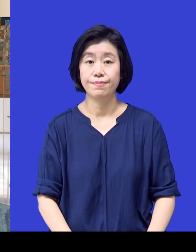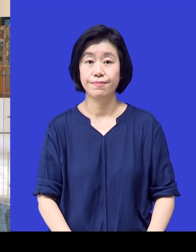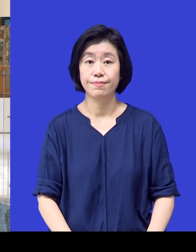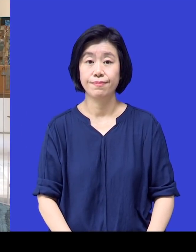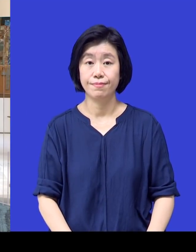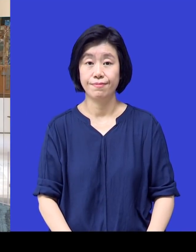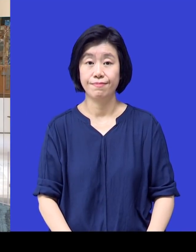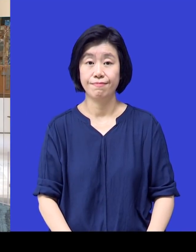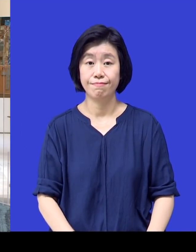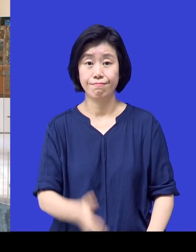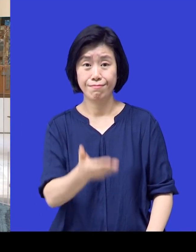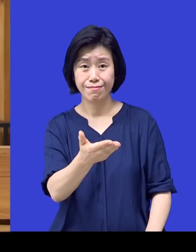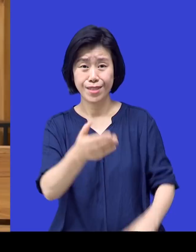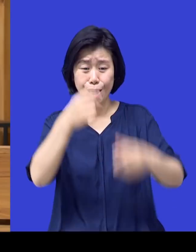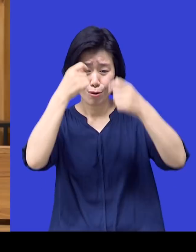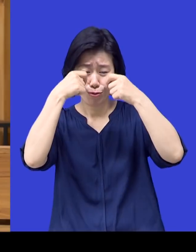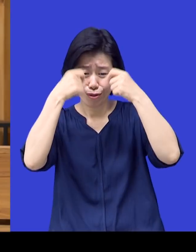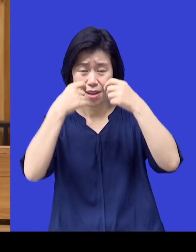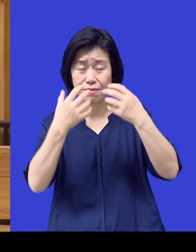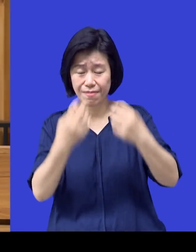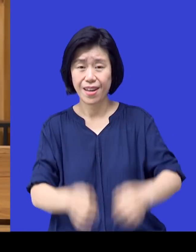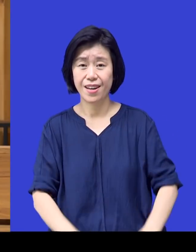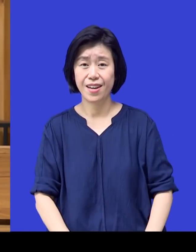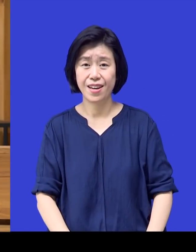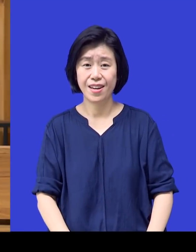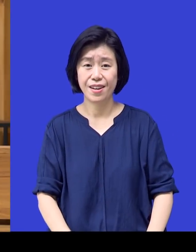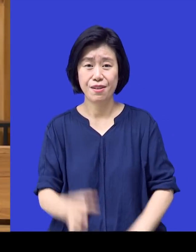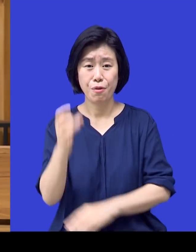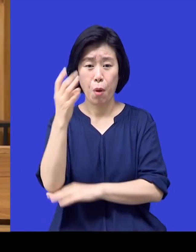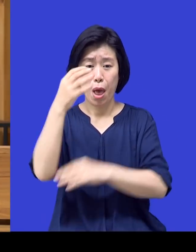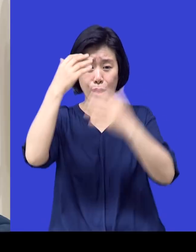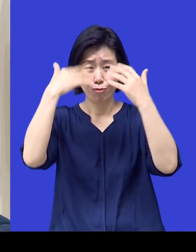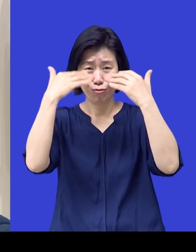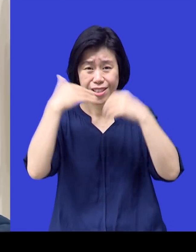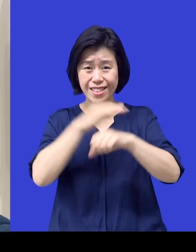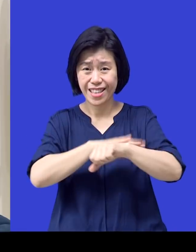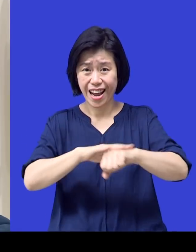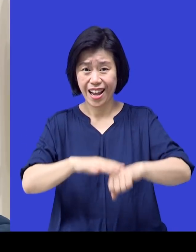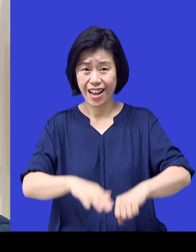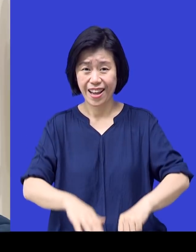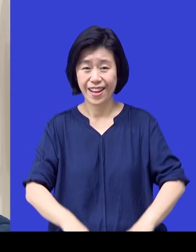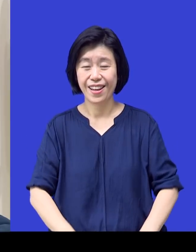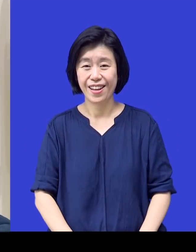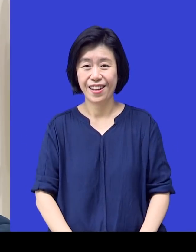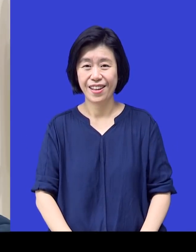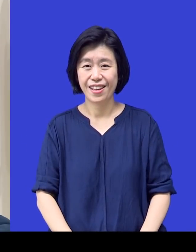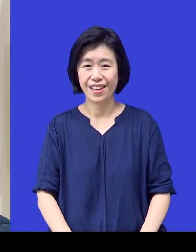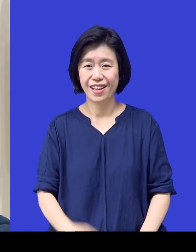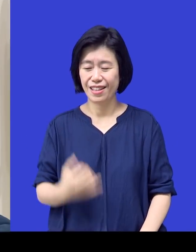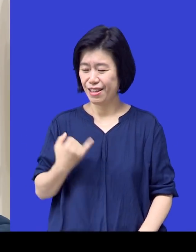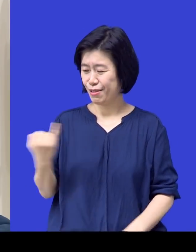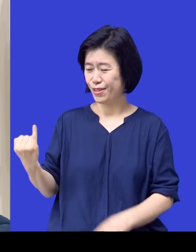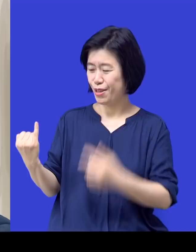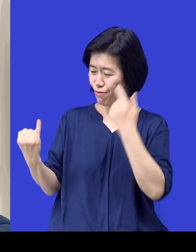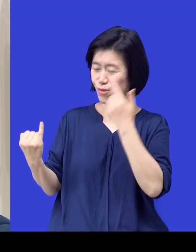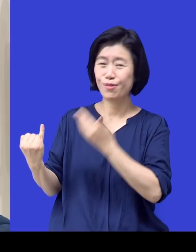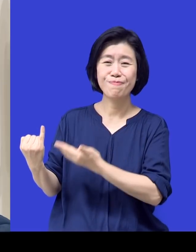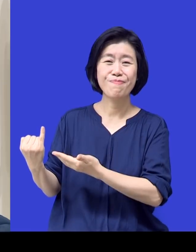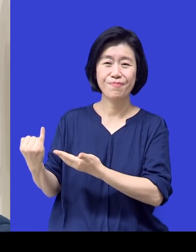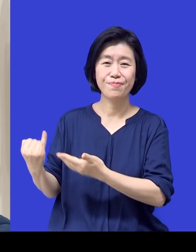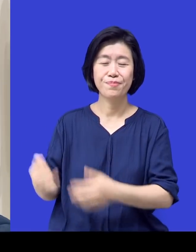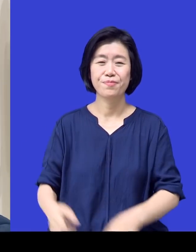정도 많으시고 눈물이 많으세요. 원래 좀 눈물이 많으신 편이었어요? 아, 그거는 제 아내한테 물어보면